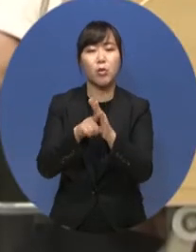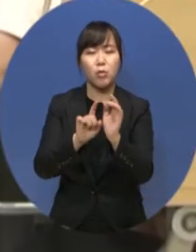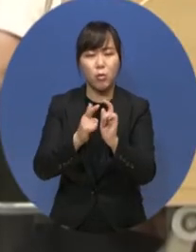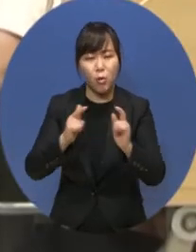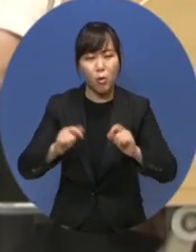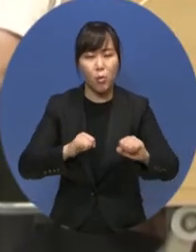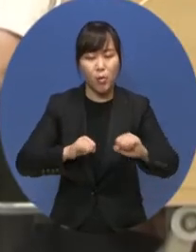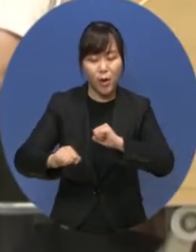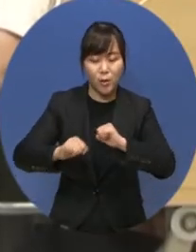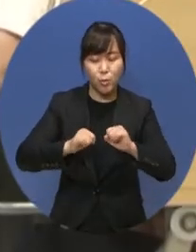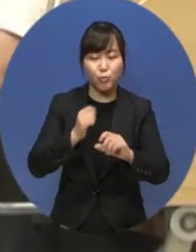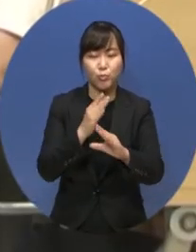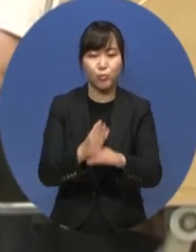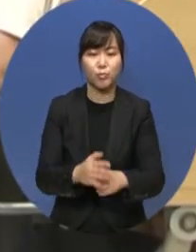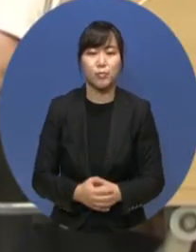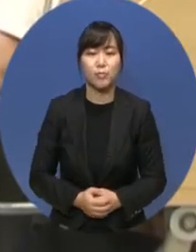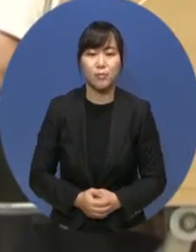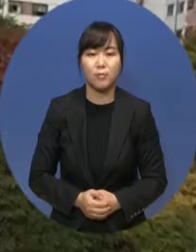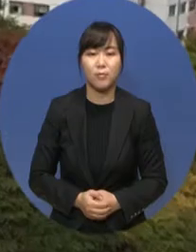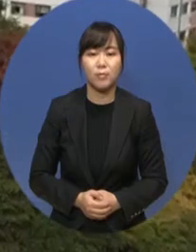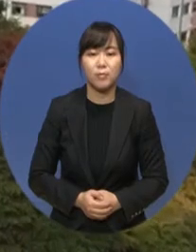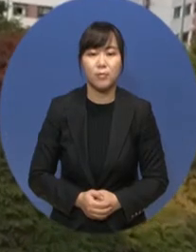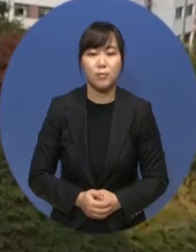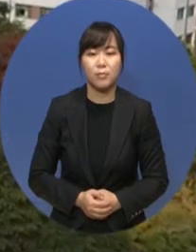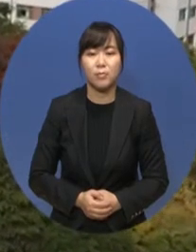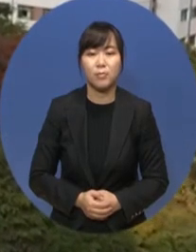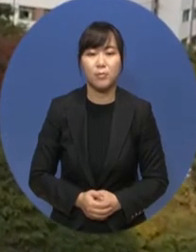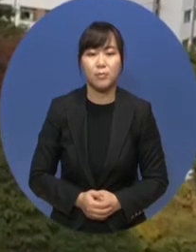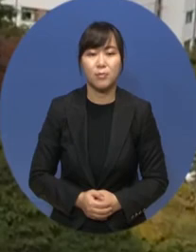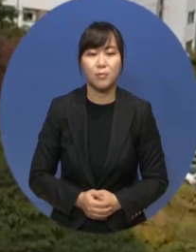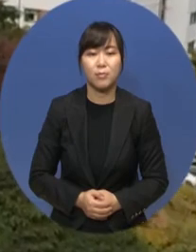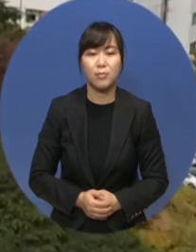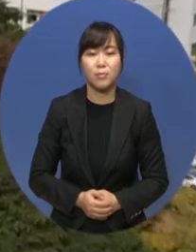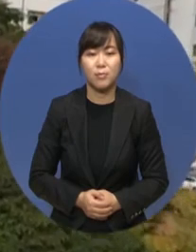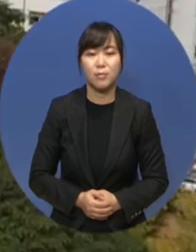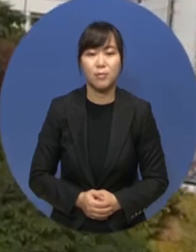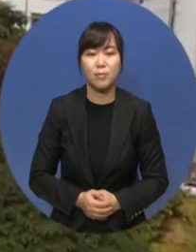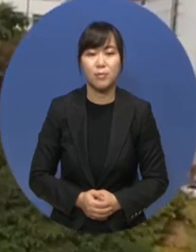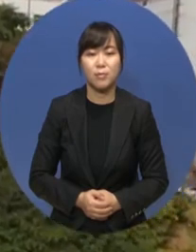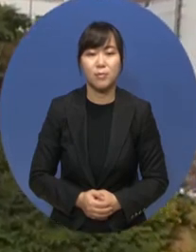시민운동을 펴오고 있습니다. 복지TV 뉴스 이영춘입니다.